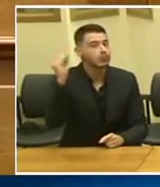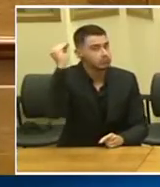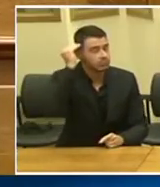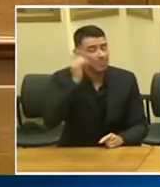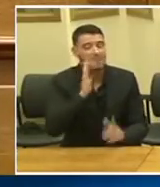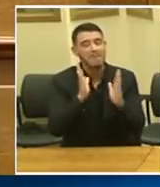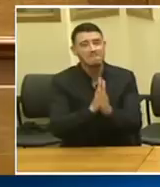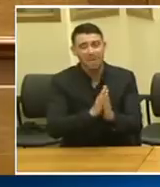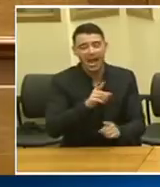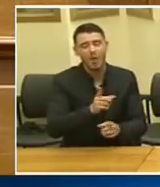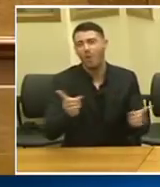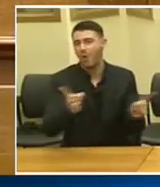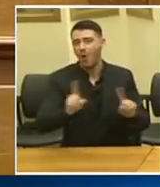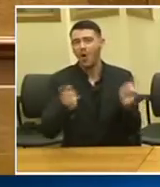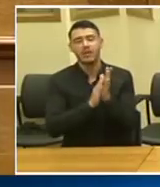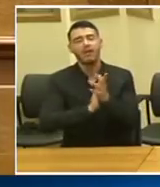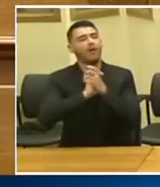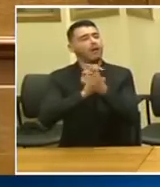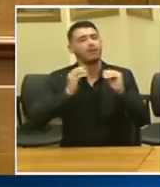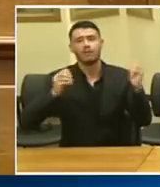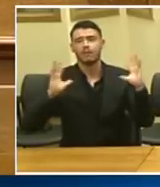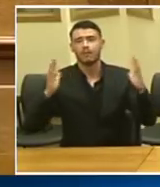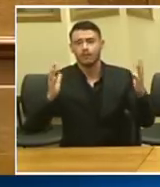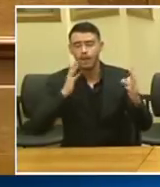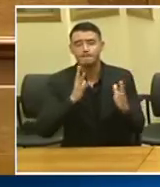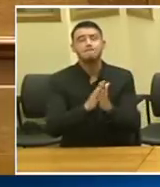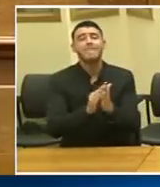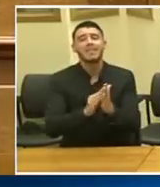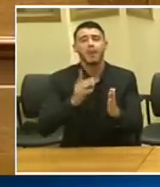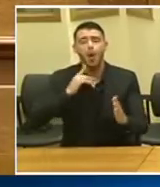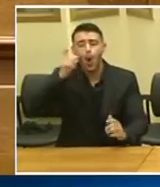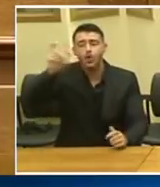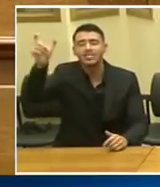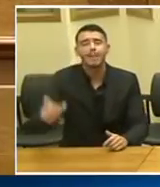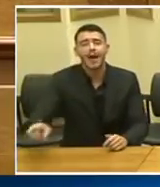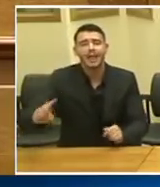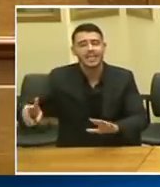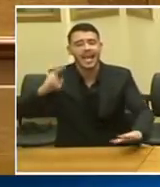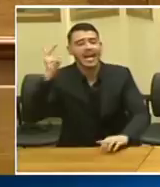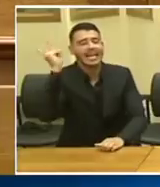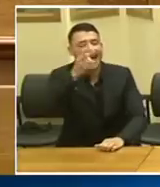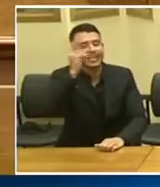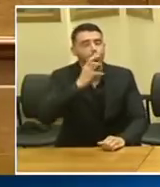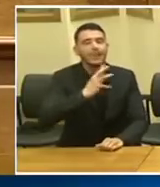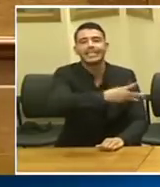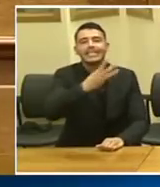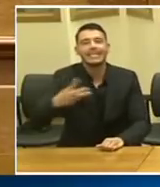να χειροκροτείτε όταν κατηγορεί ο κύριος Σαμαράς από αυτό εδώ το βήμα την παράταξη που κυβερνά για